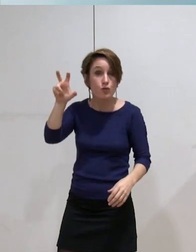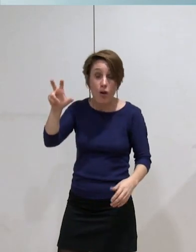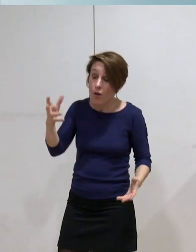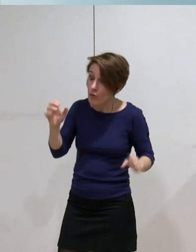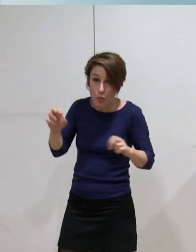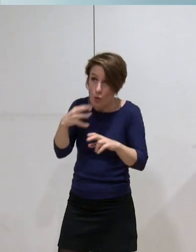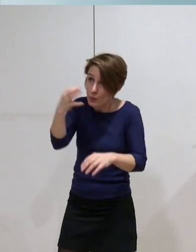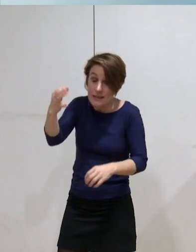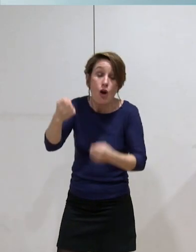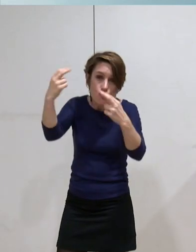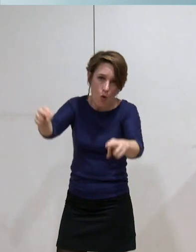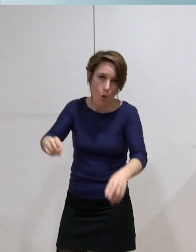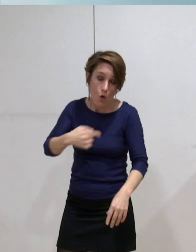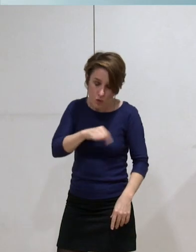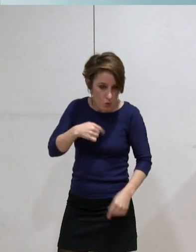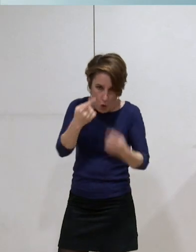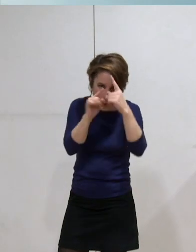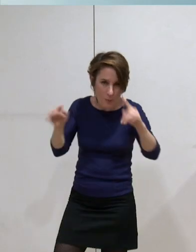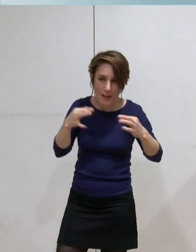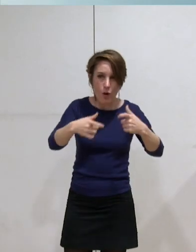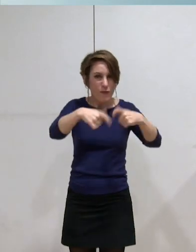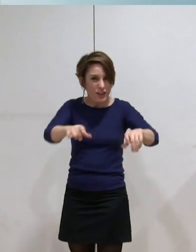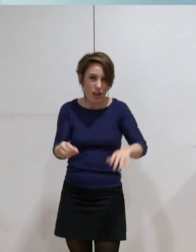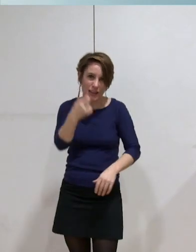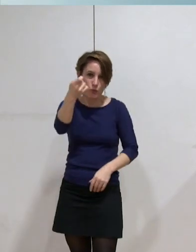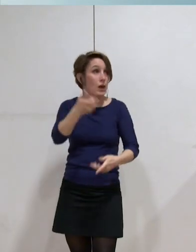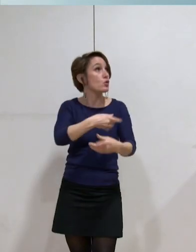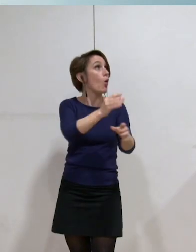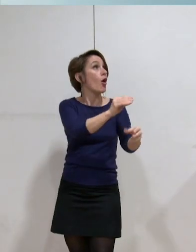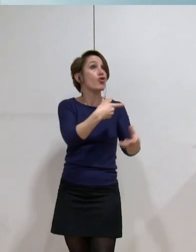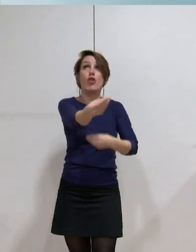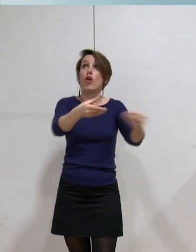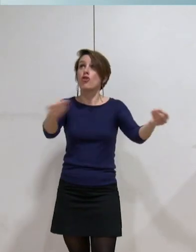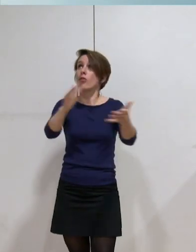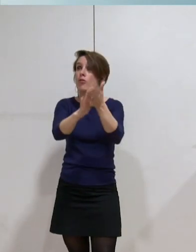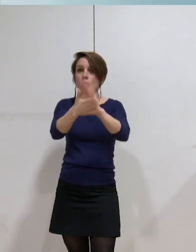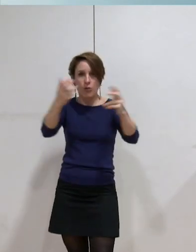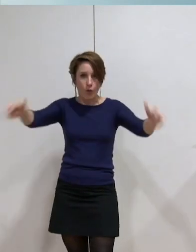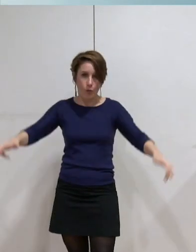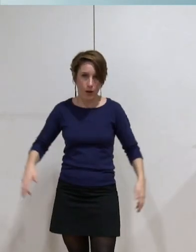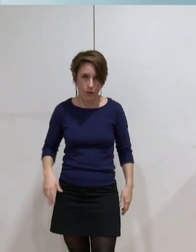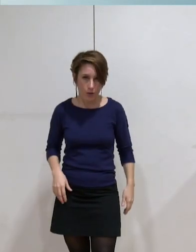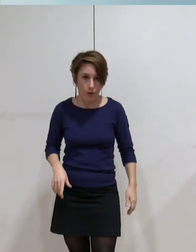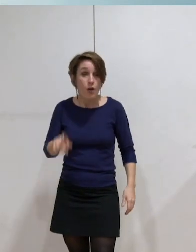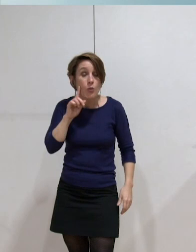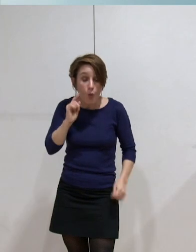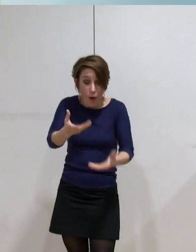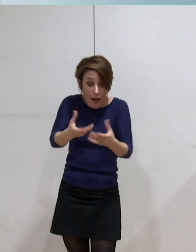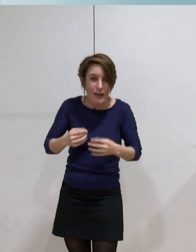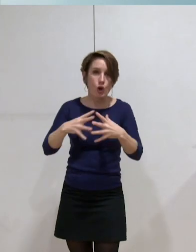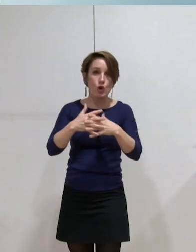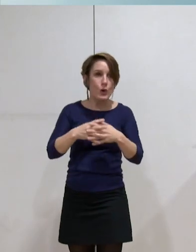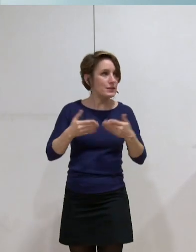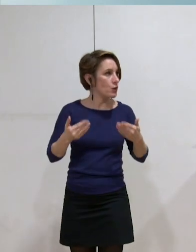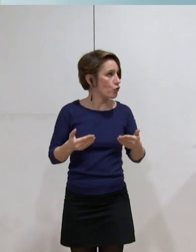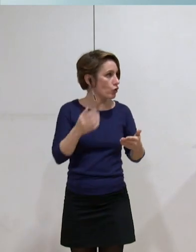favorable au au chèque au chèque éducation parce qu'après tout de l'accueil de loisirs aujourd'hui